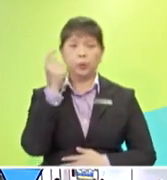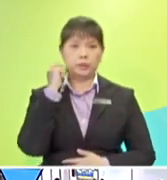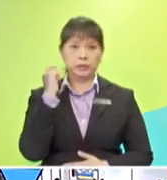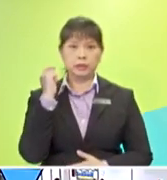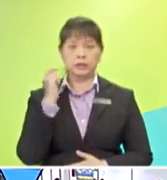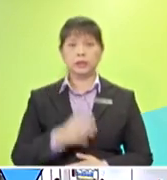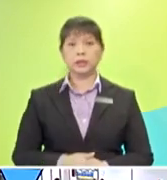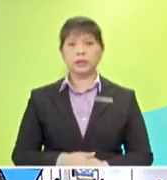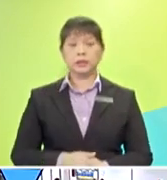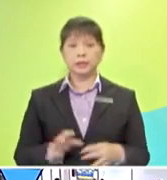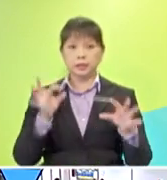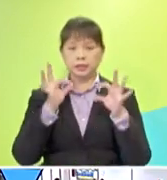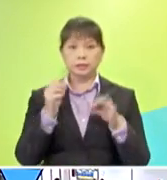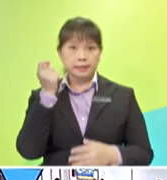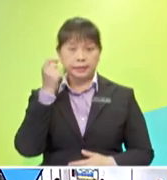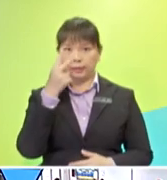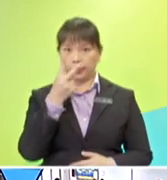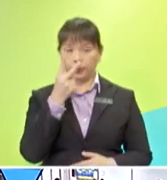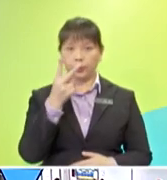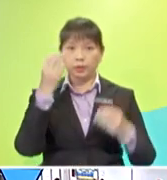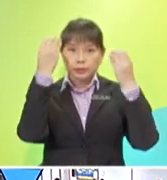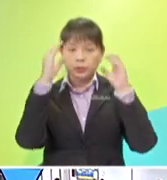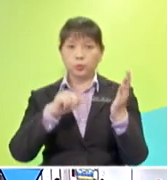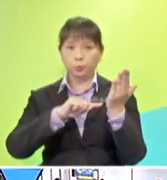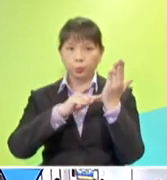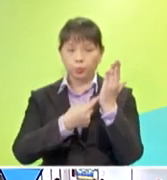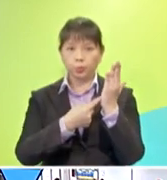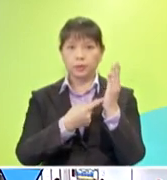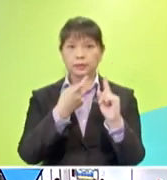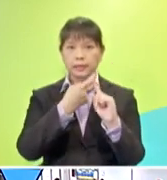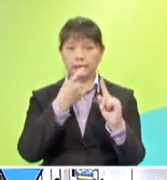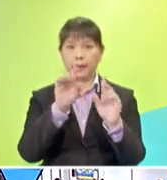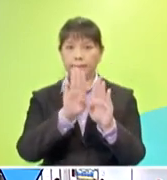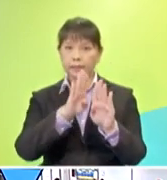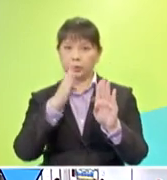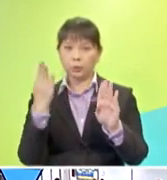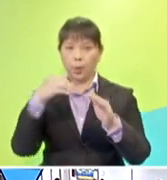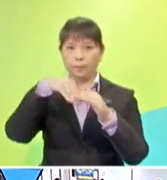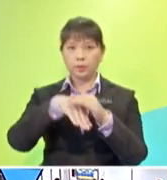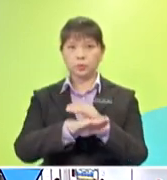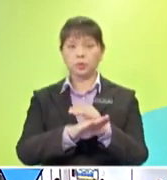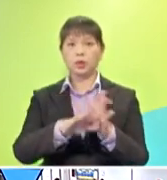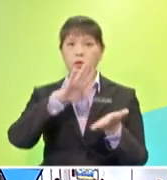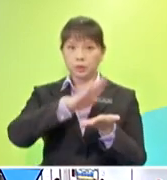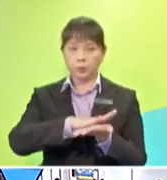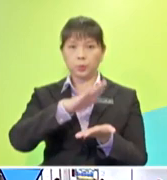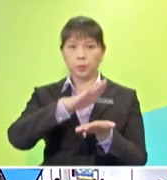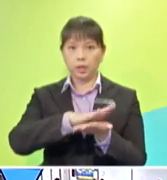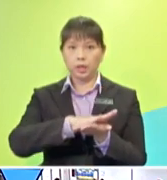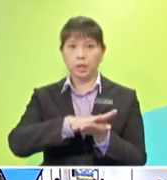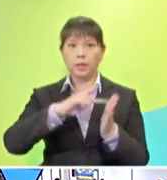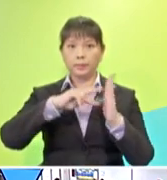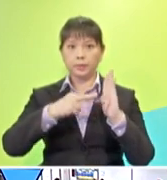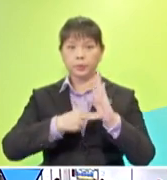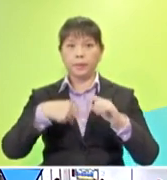hadis tengok tadi kan video itu masuk sekolah oke maksudnya bila kita